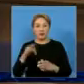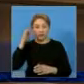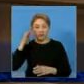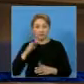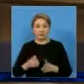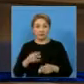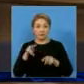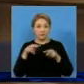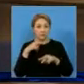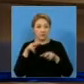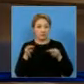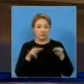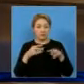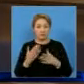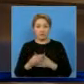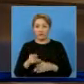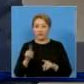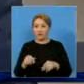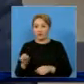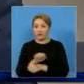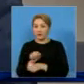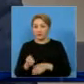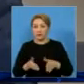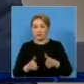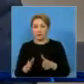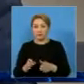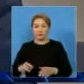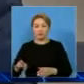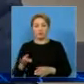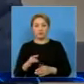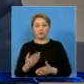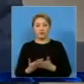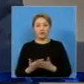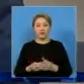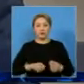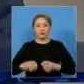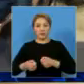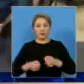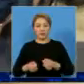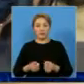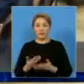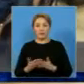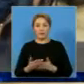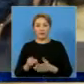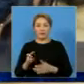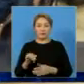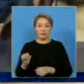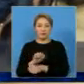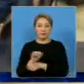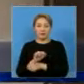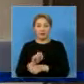«Казавтожол» следить за содержанием веренных автодорог республиканского значения. Руководитель управления пассажирского